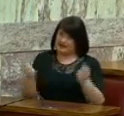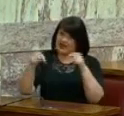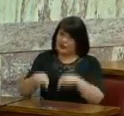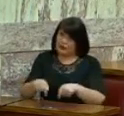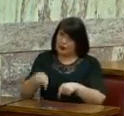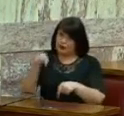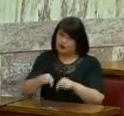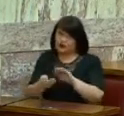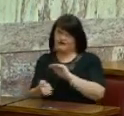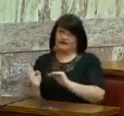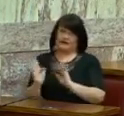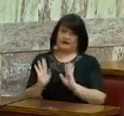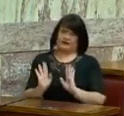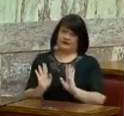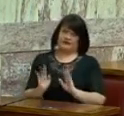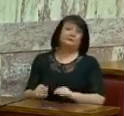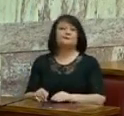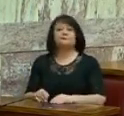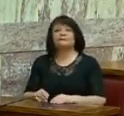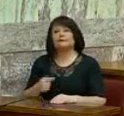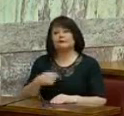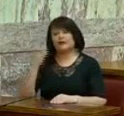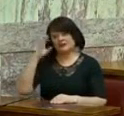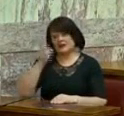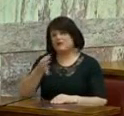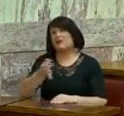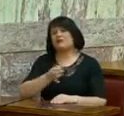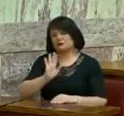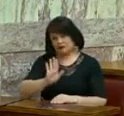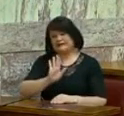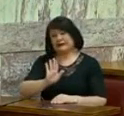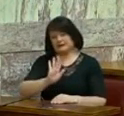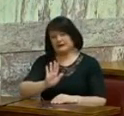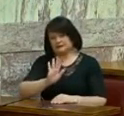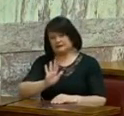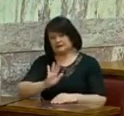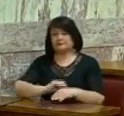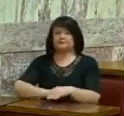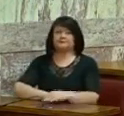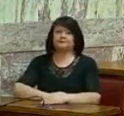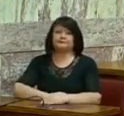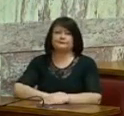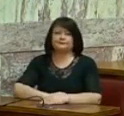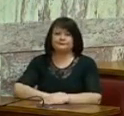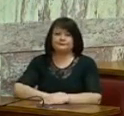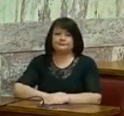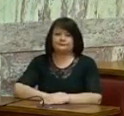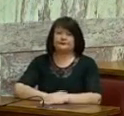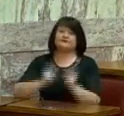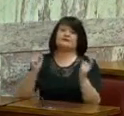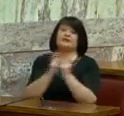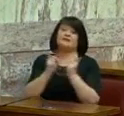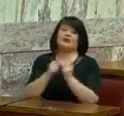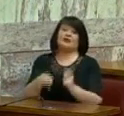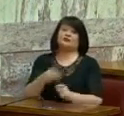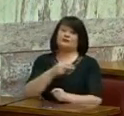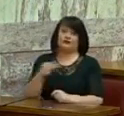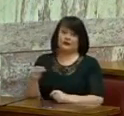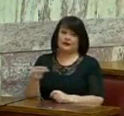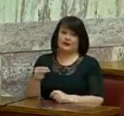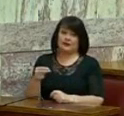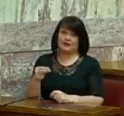Ναι, εγώ δεν το θυμάμαι. Λοιπόν, καλώς, εντάξει. Δεν θα μαλώσουμε γι' αυτό, αλλά απέχετε